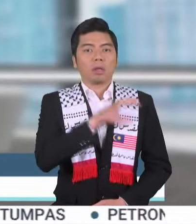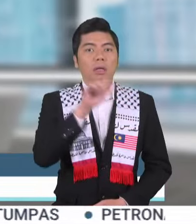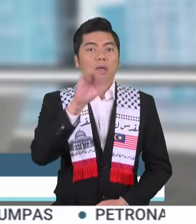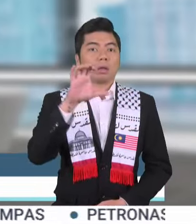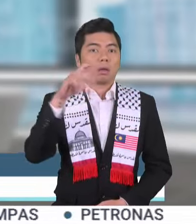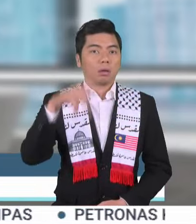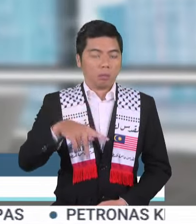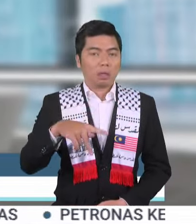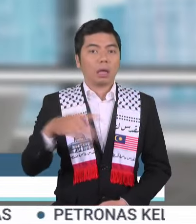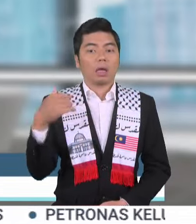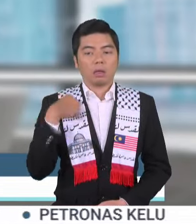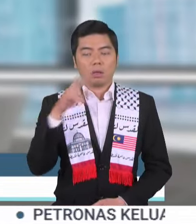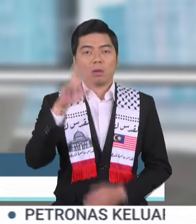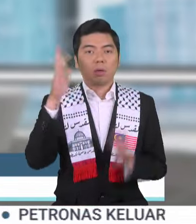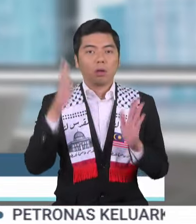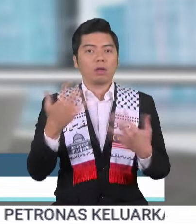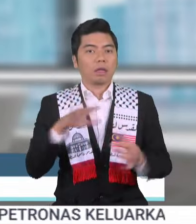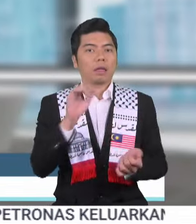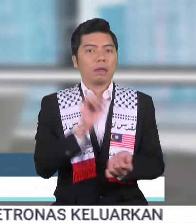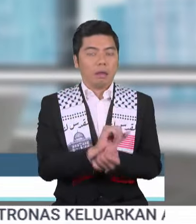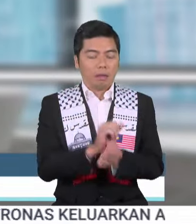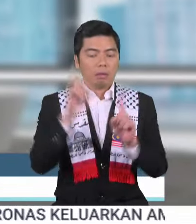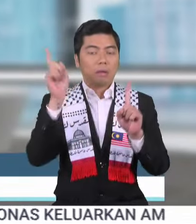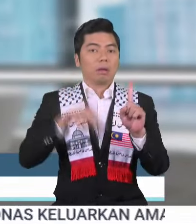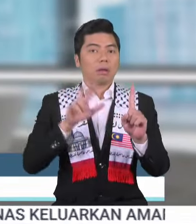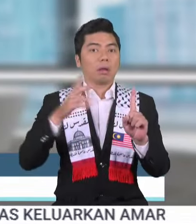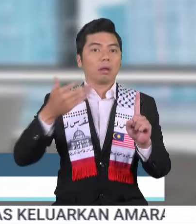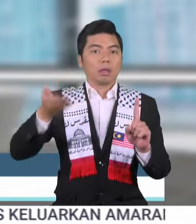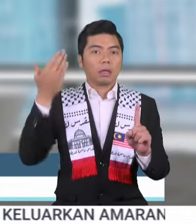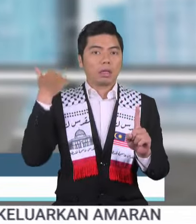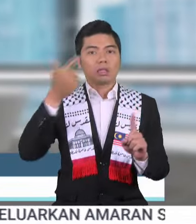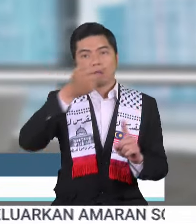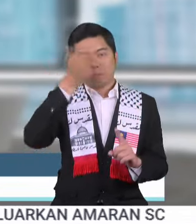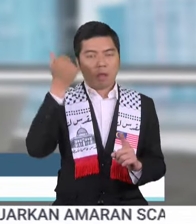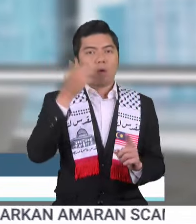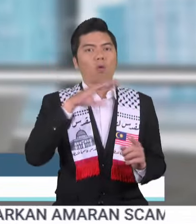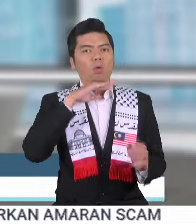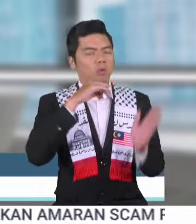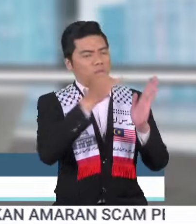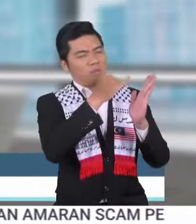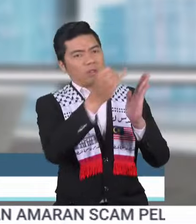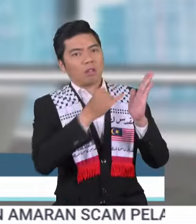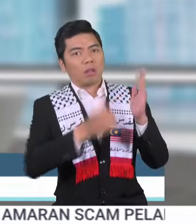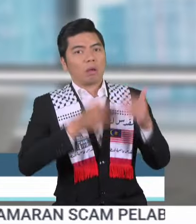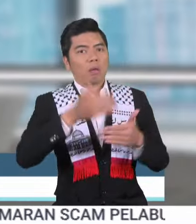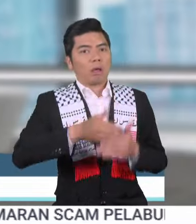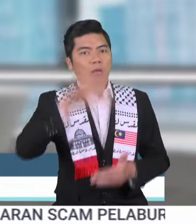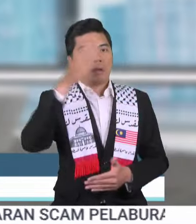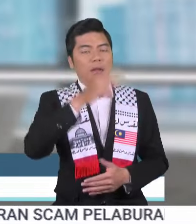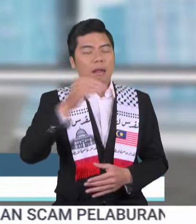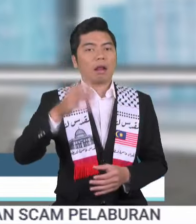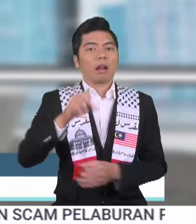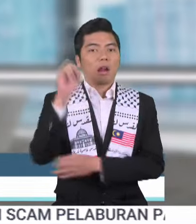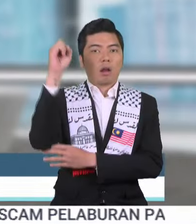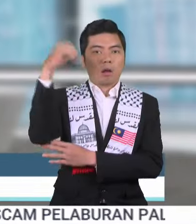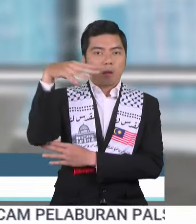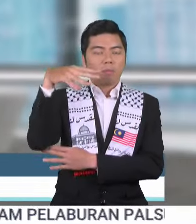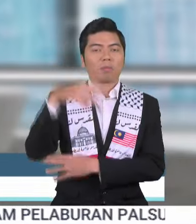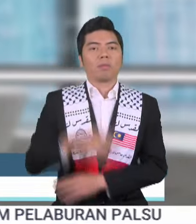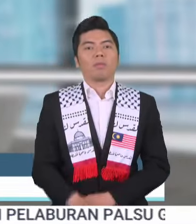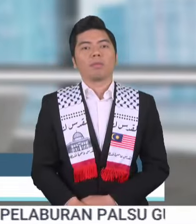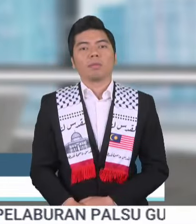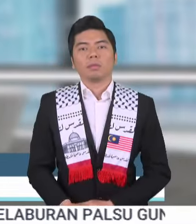selamat berkata tiga individu telah ditahan pada 1 Mac lalu selepas menconteng dinding bangunan serta lampu jalan sekitar Bandar